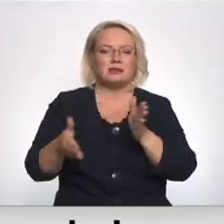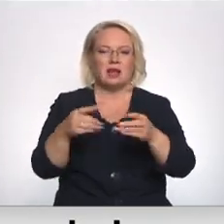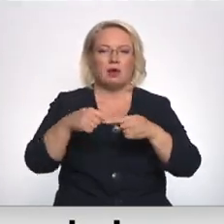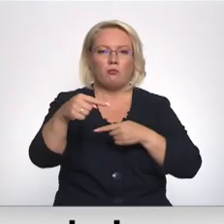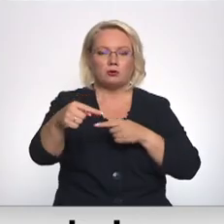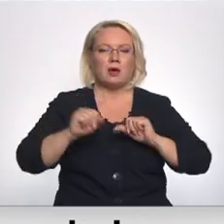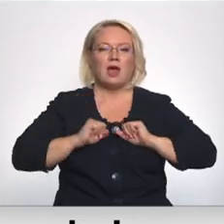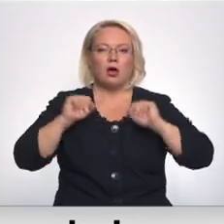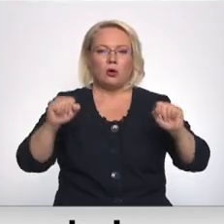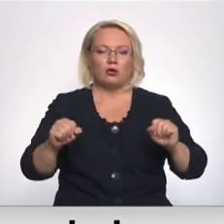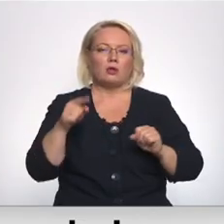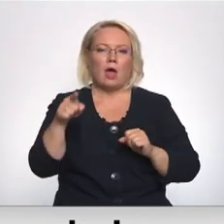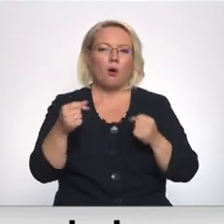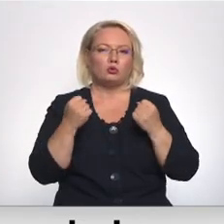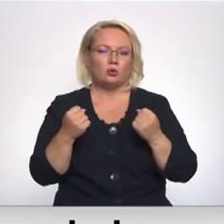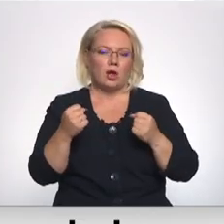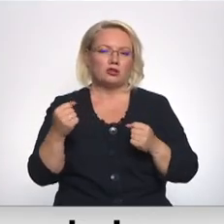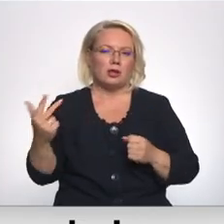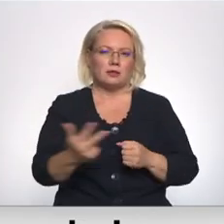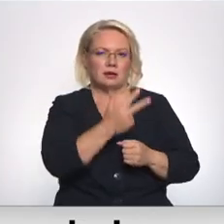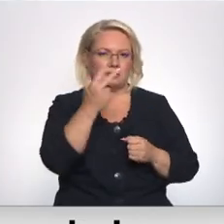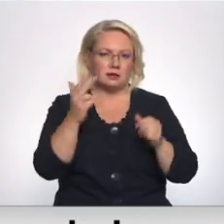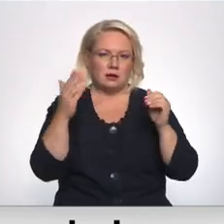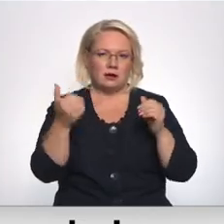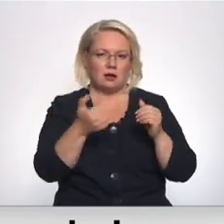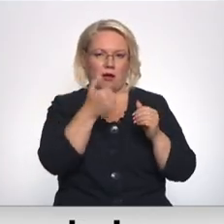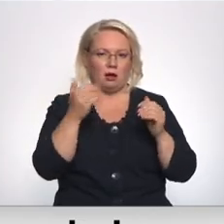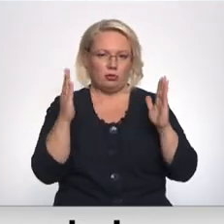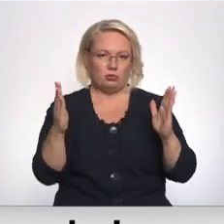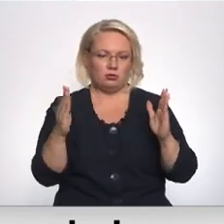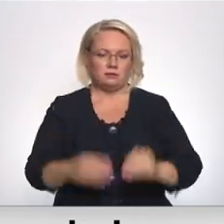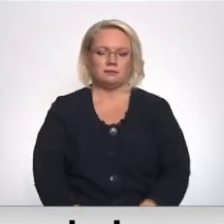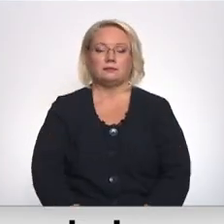uzturēšana nākamos 3 gadus. Dāvids Frenefelds, Ivans Milovs, Latvijas televīzija.